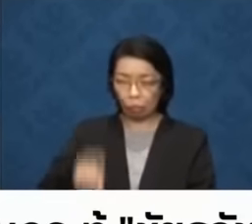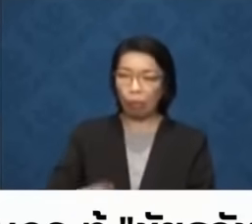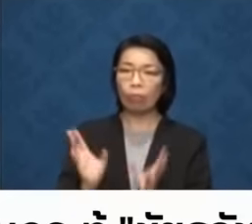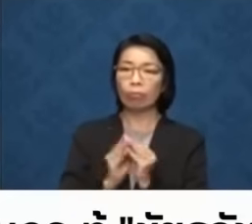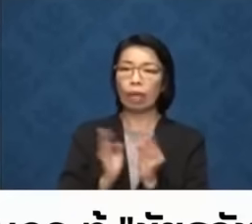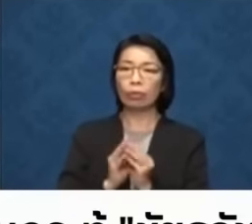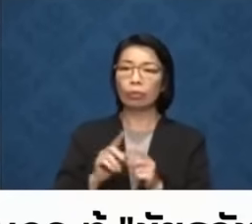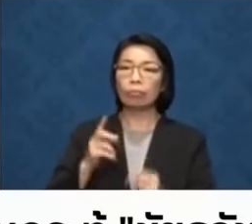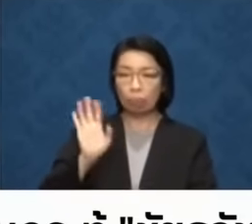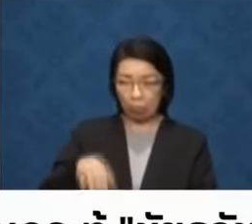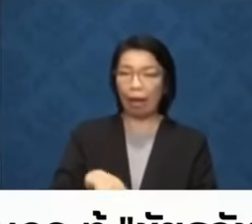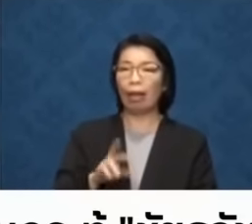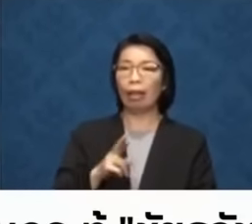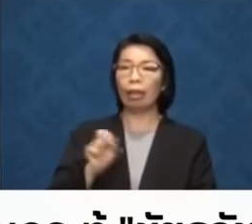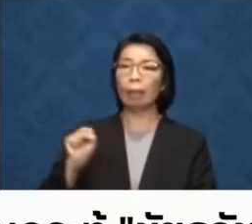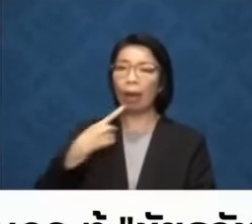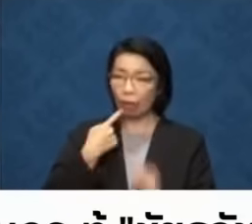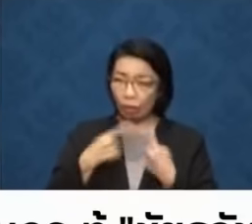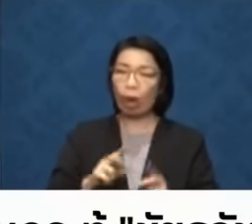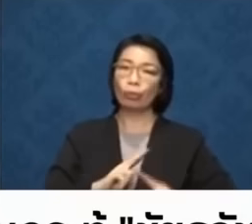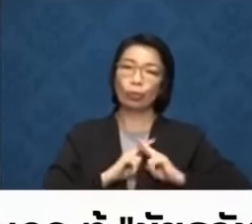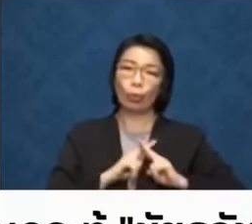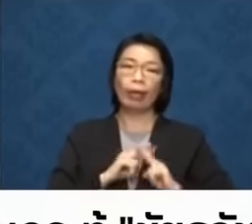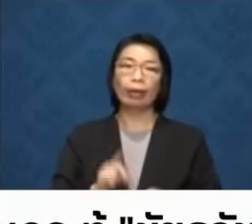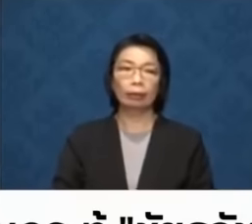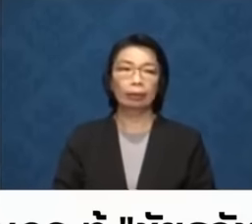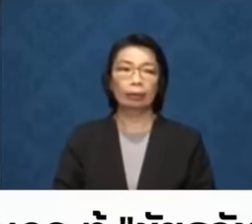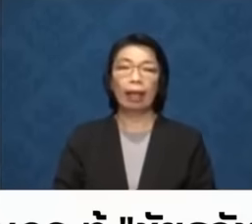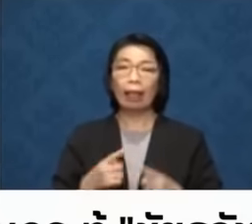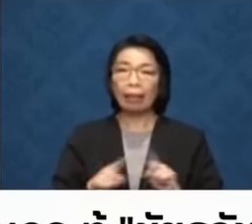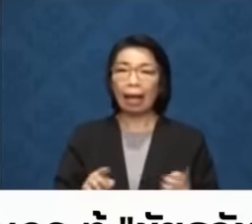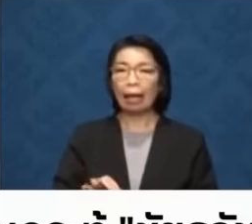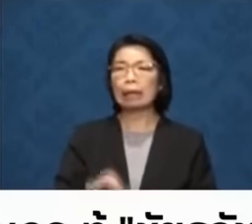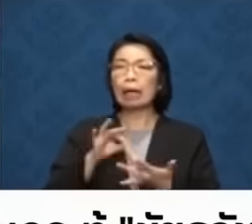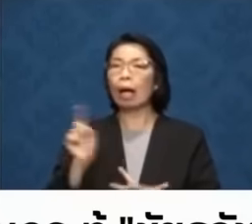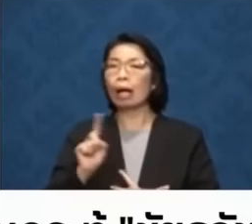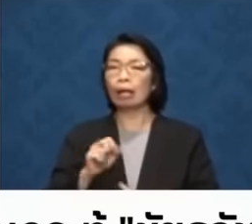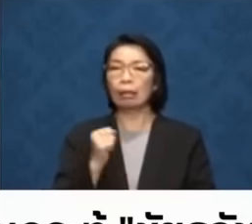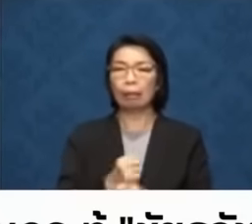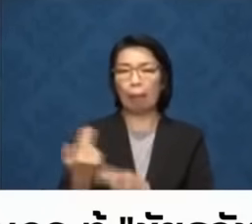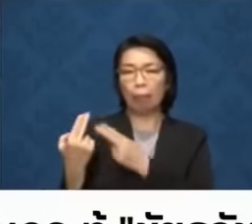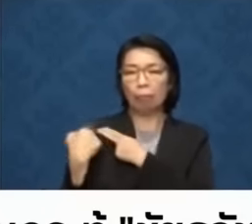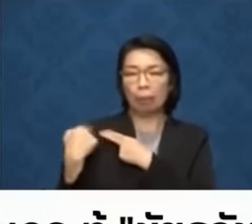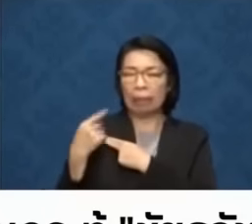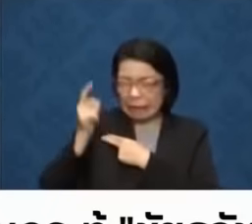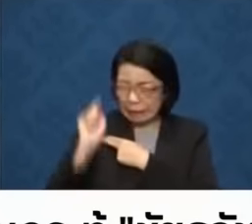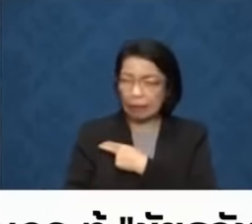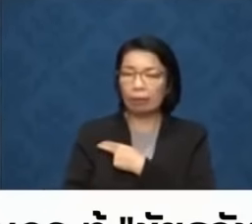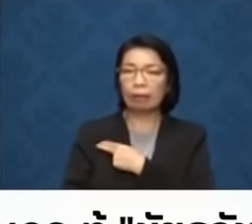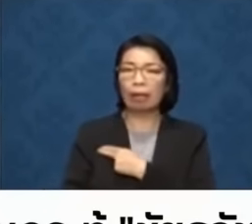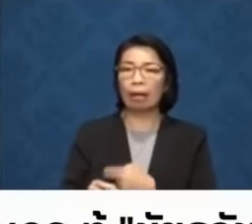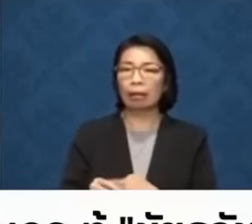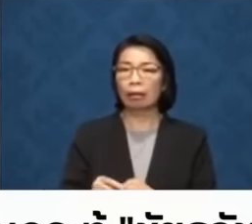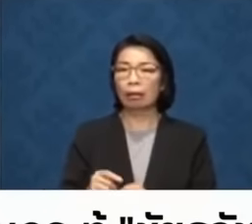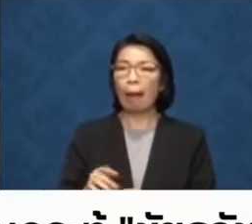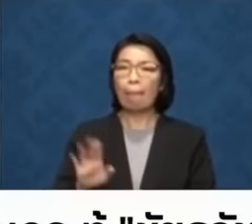กร่างหนังสือตอนก็ต้องชี้แจงว่าแล้วทำไมอ่ะท่านไม่ตอบคำถามของก้าวไกลอ่ะแล้ว จะไม่ตอบก็คือถามว่าได้ไหมได้แต่ต้องมี